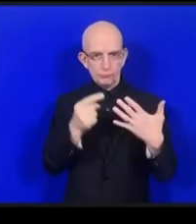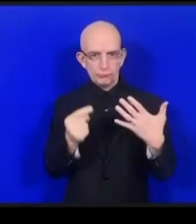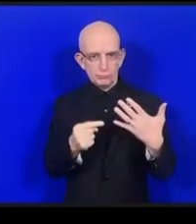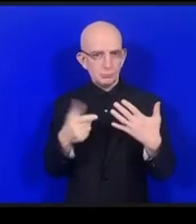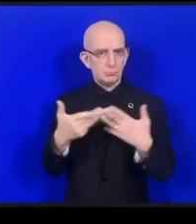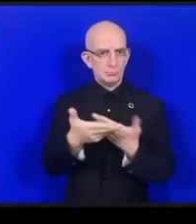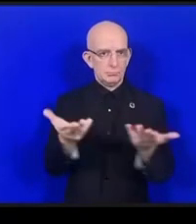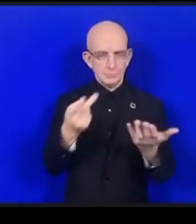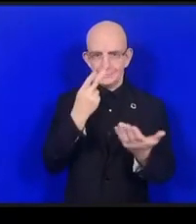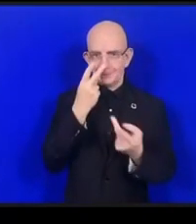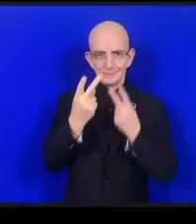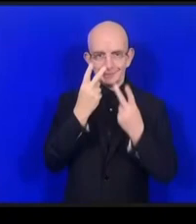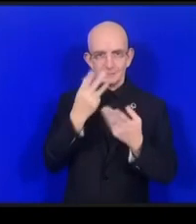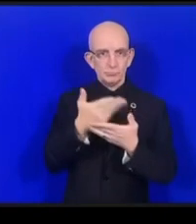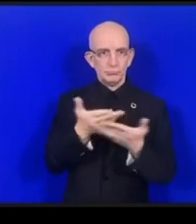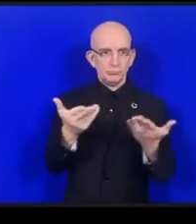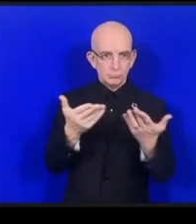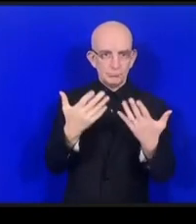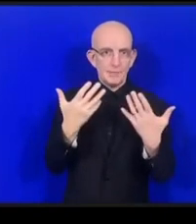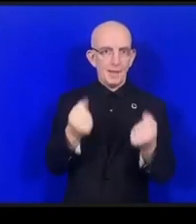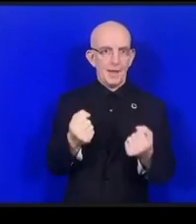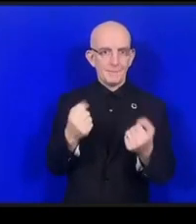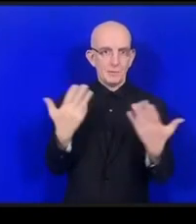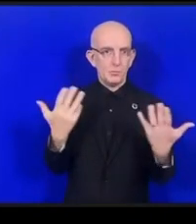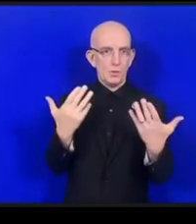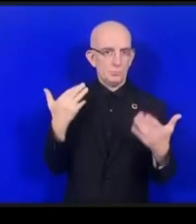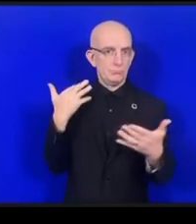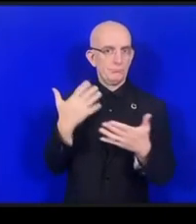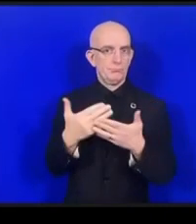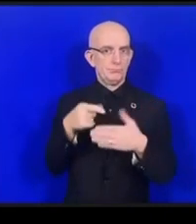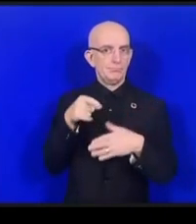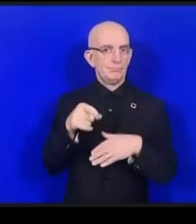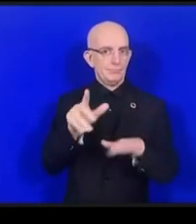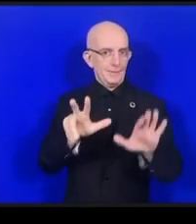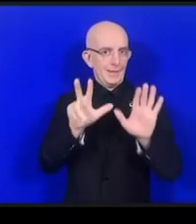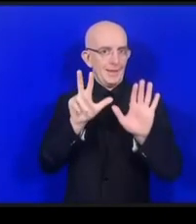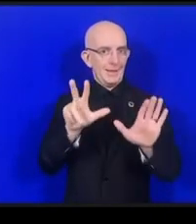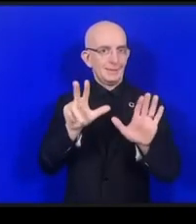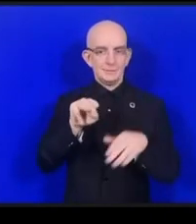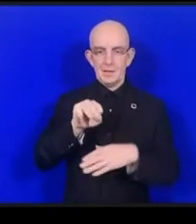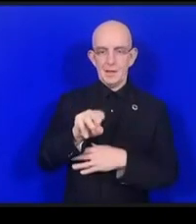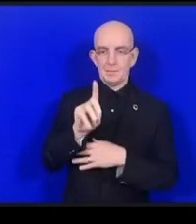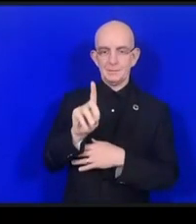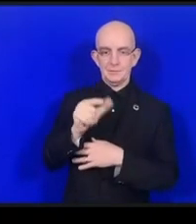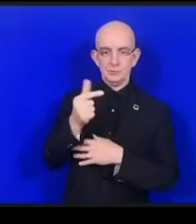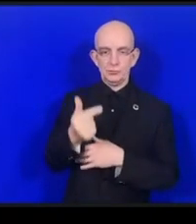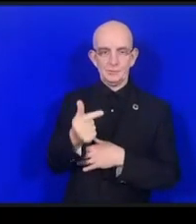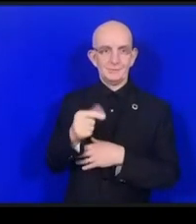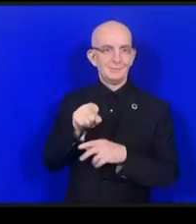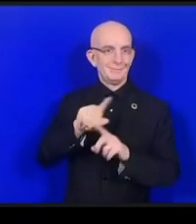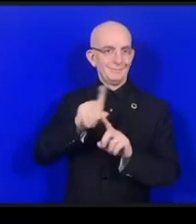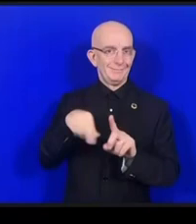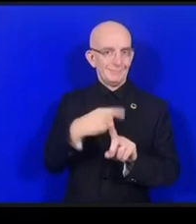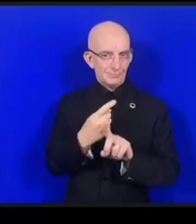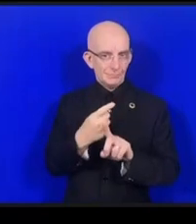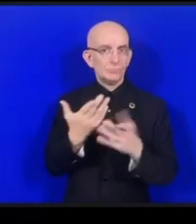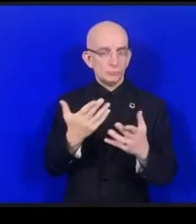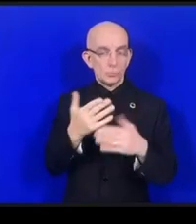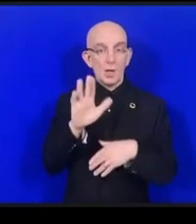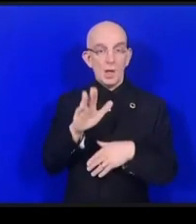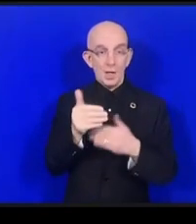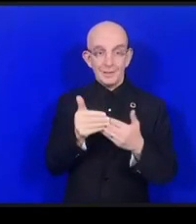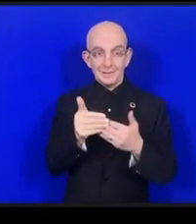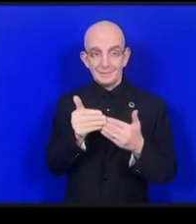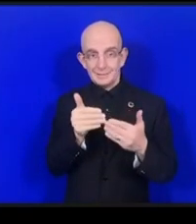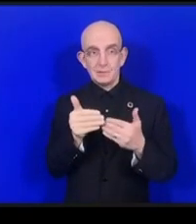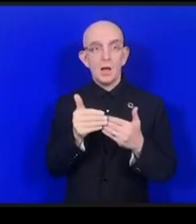igf помнится у нас были цели развития челе принятые в 2000х году